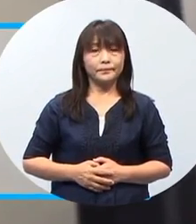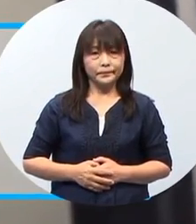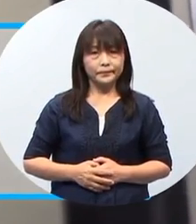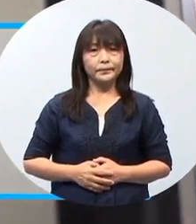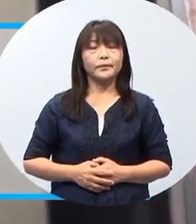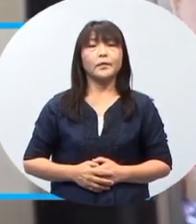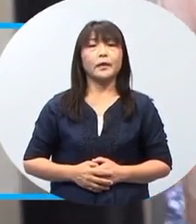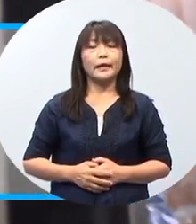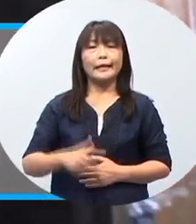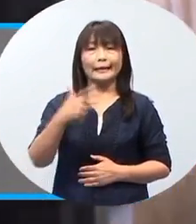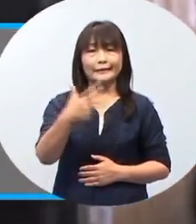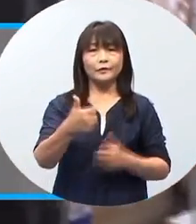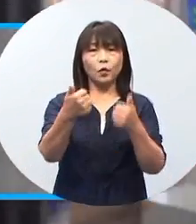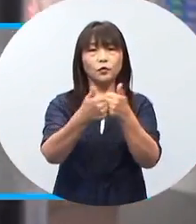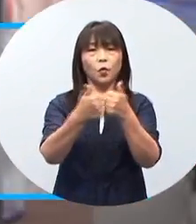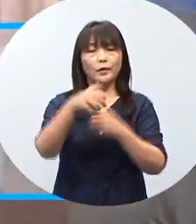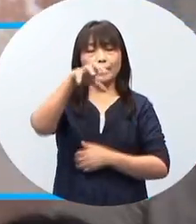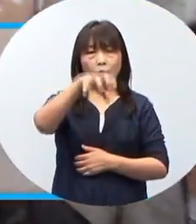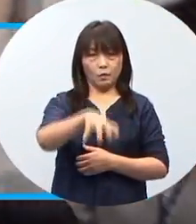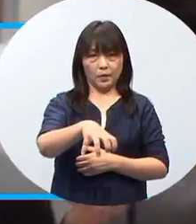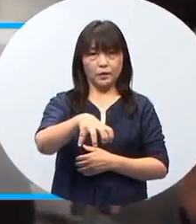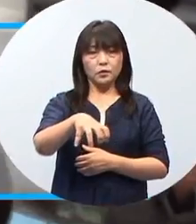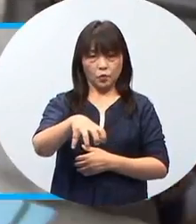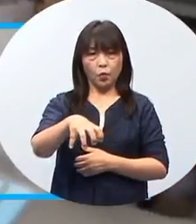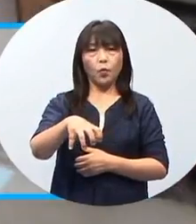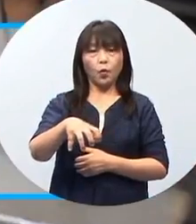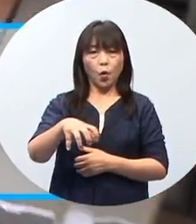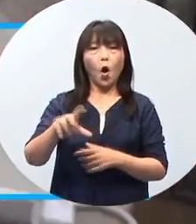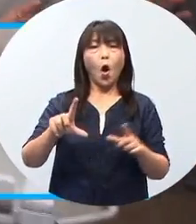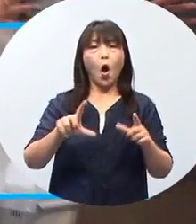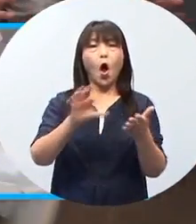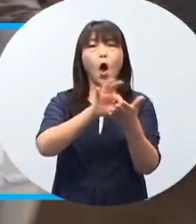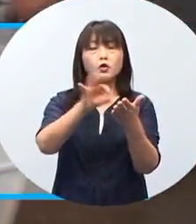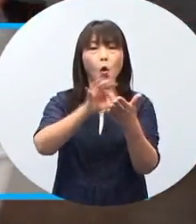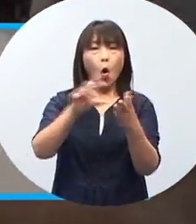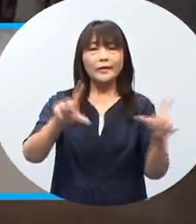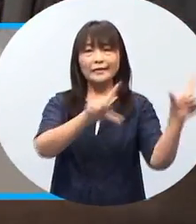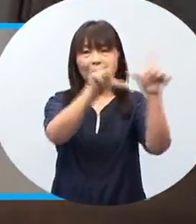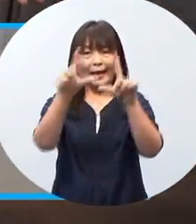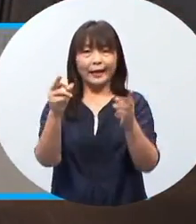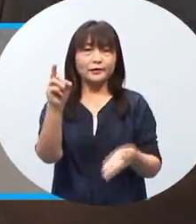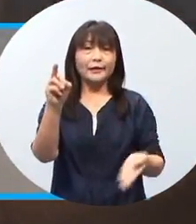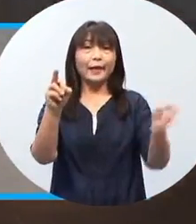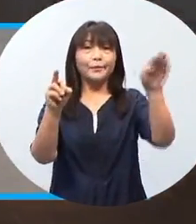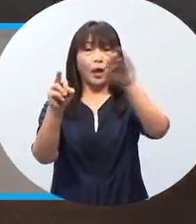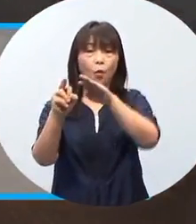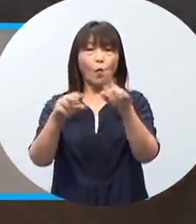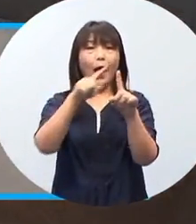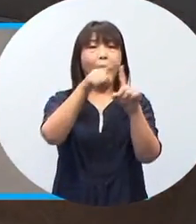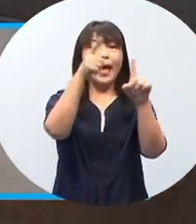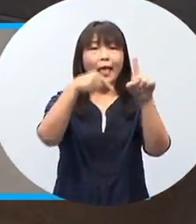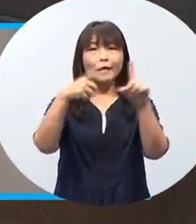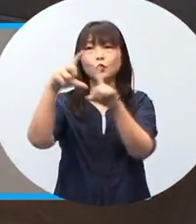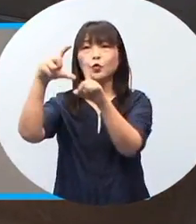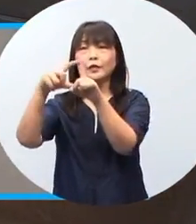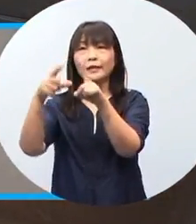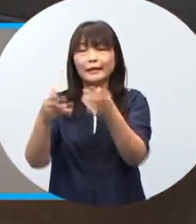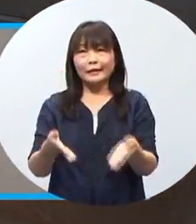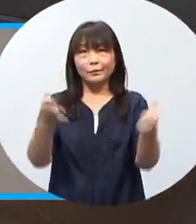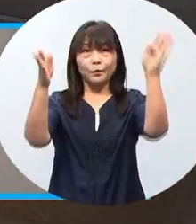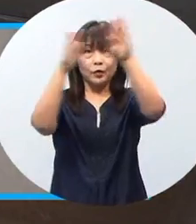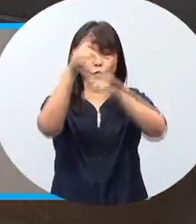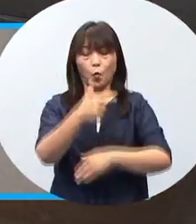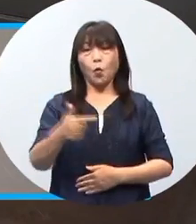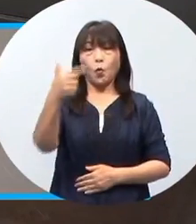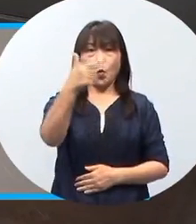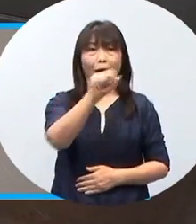また市の相談窓口、藤沢市消費生活センターは湘南 ND ビル6階、月